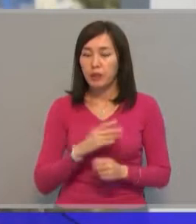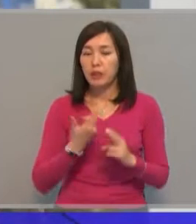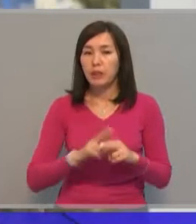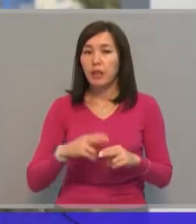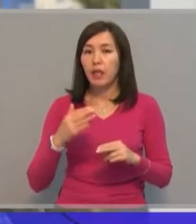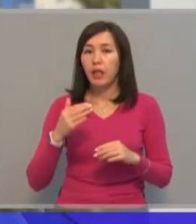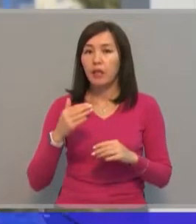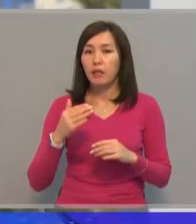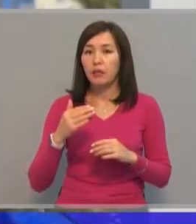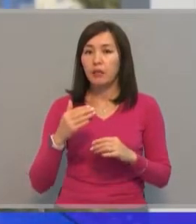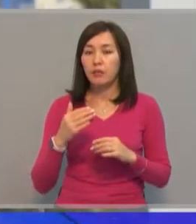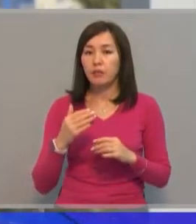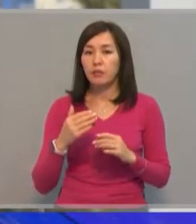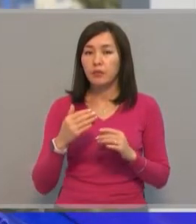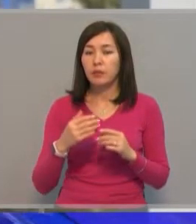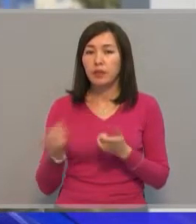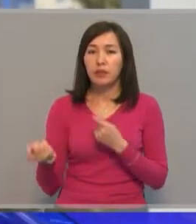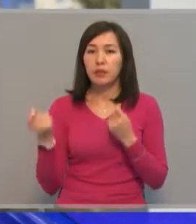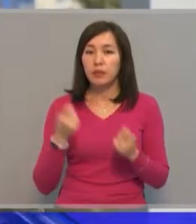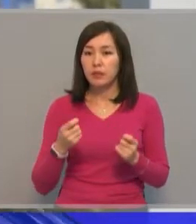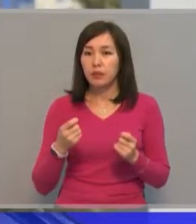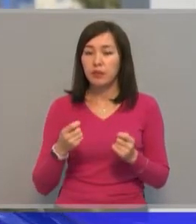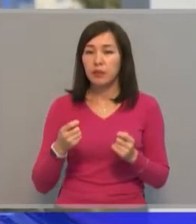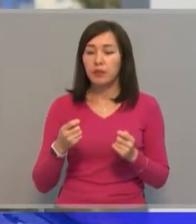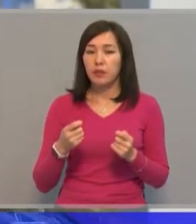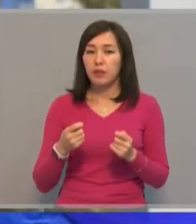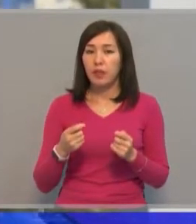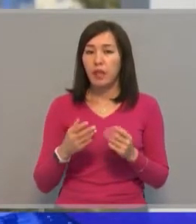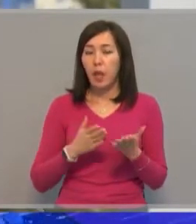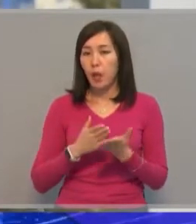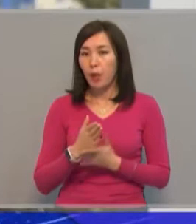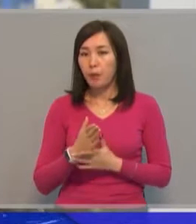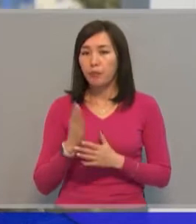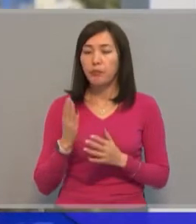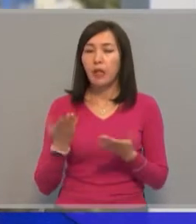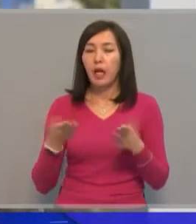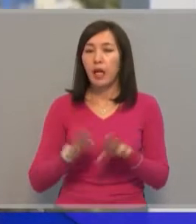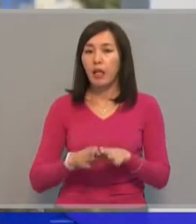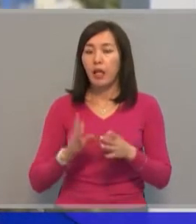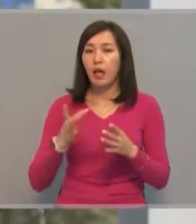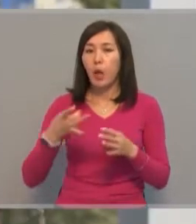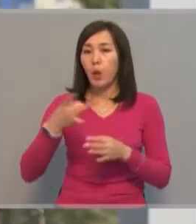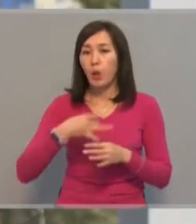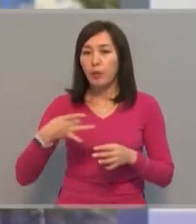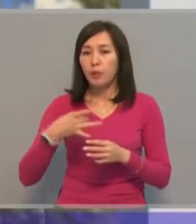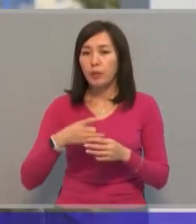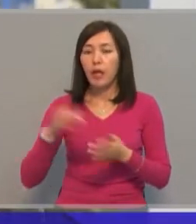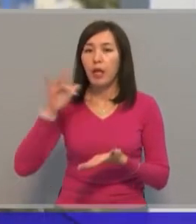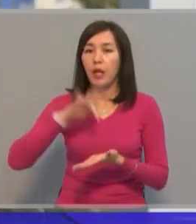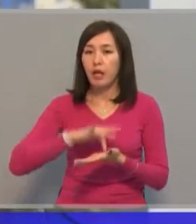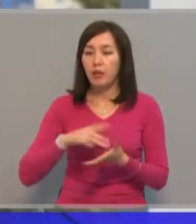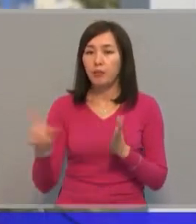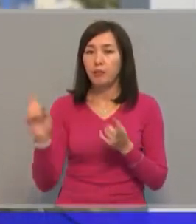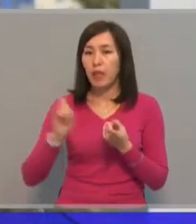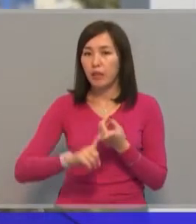Олар жаңағы неге сәйкес әкелуші подводящий дейді, подводящий бағыттар болады. Қаланың шалғай аудандарын қаланың